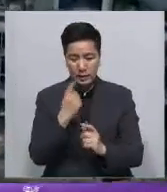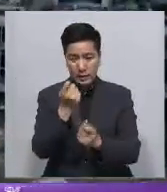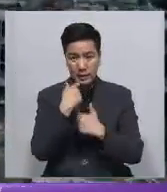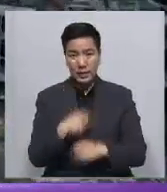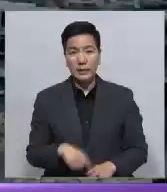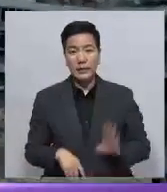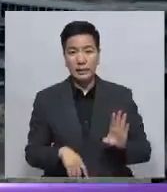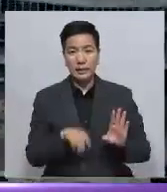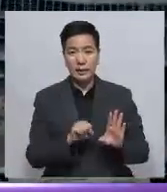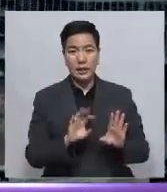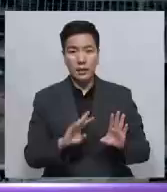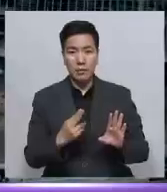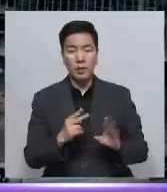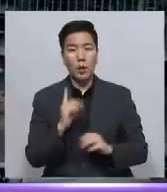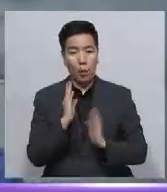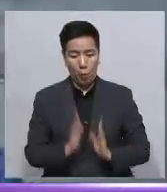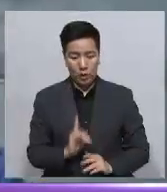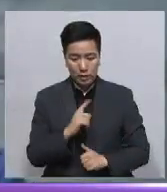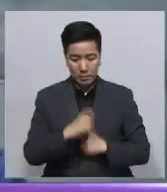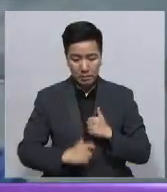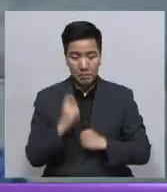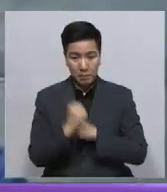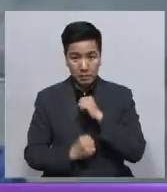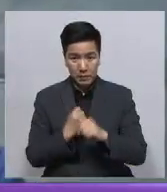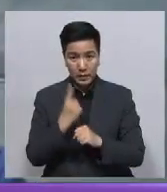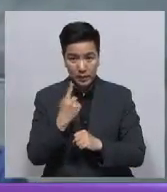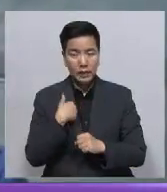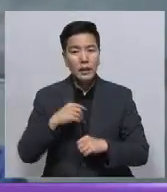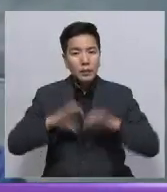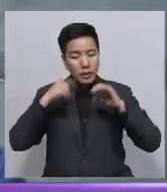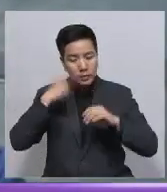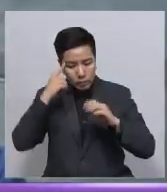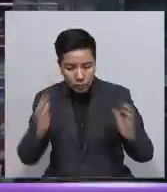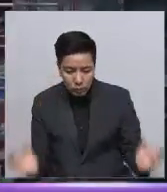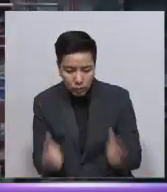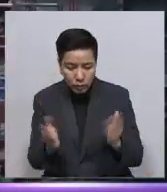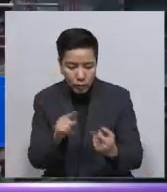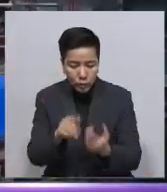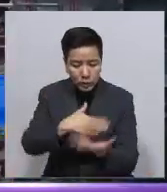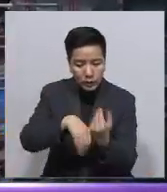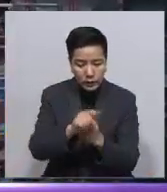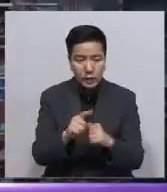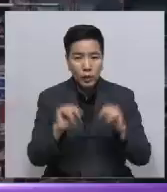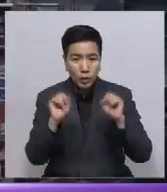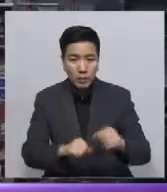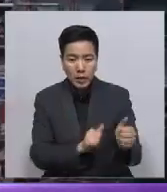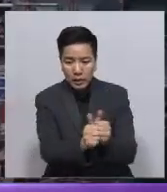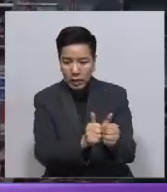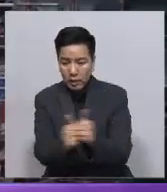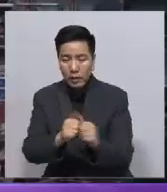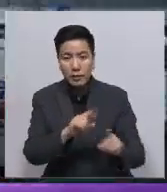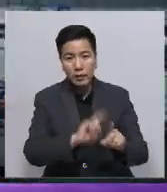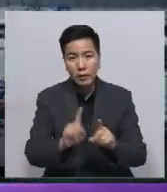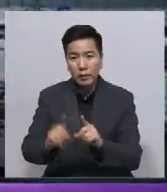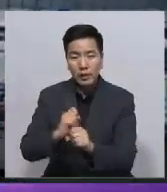า 450,000 บาทต่อคนต่อปีทำให้รัฐบาลเร่งเดินหน้าปฏิรูปเศรษฐกิจในทุกมิติเพื่อสร้างขีดความสามารถในการแข่ง